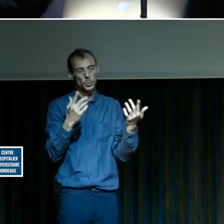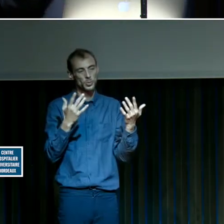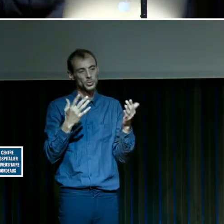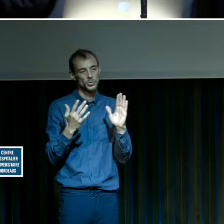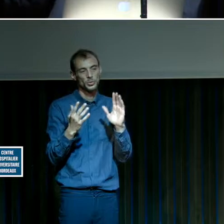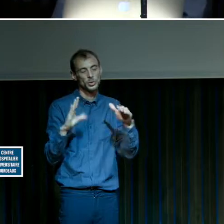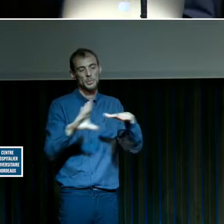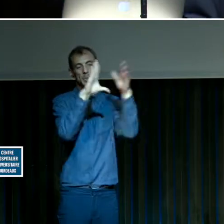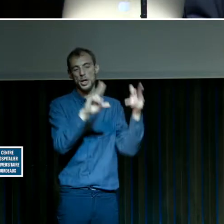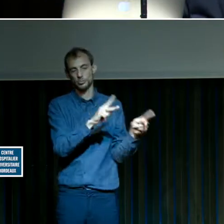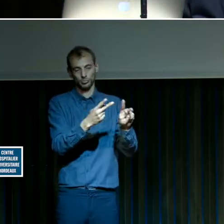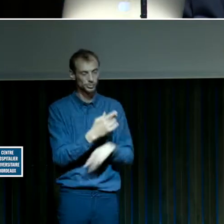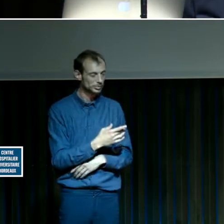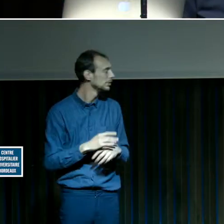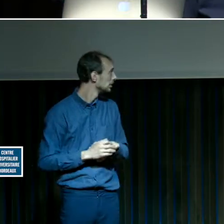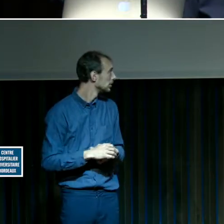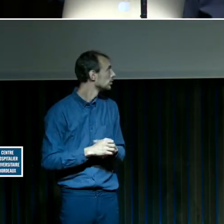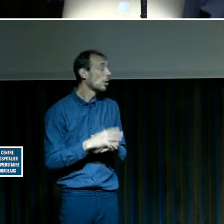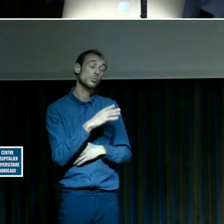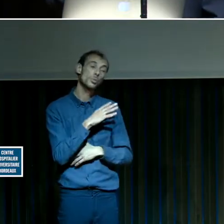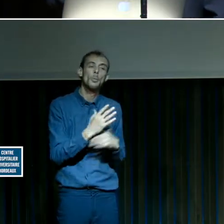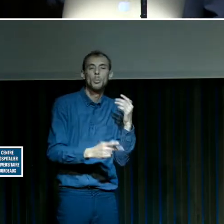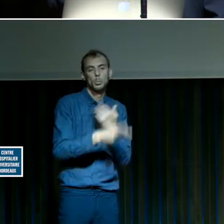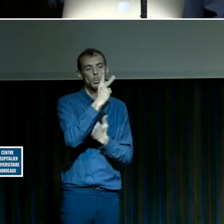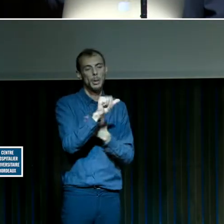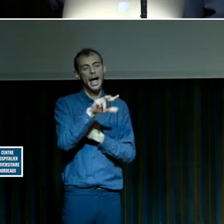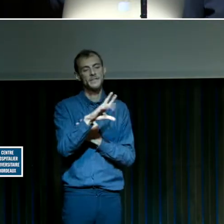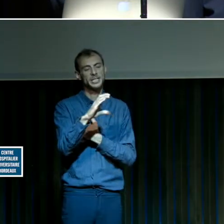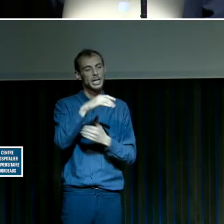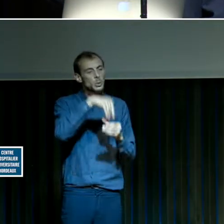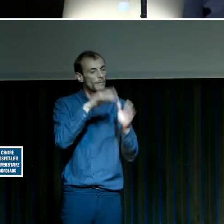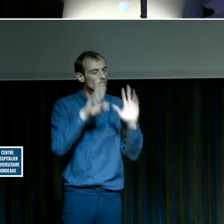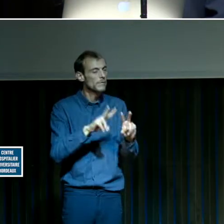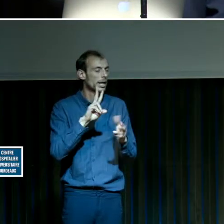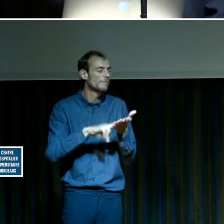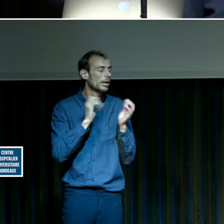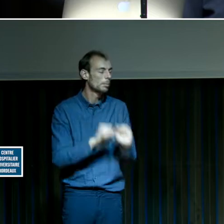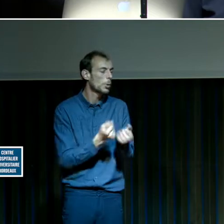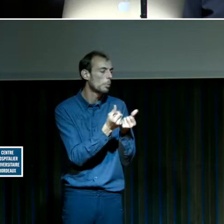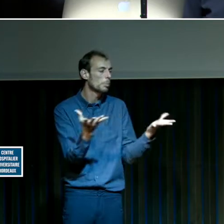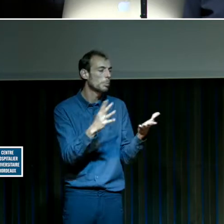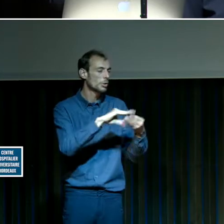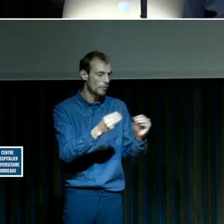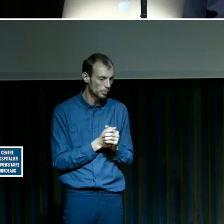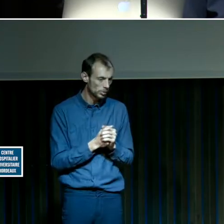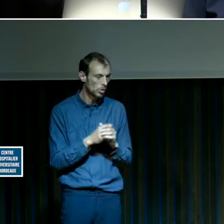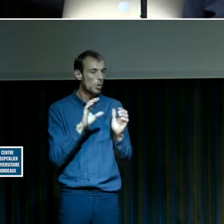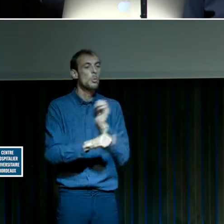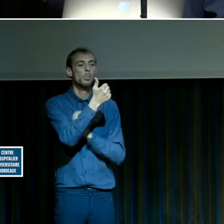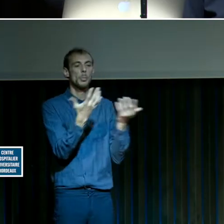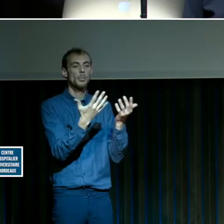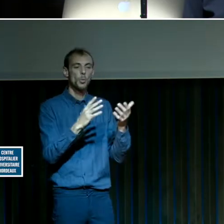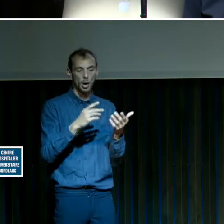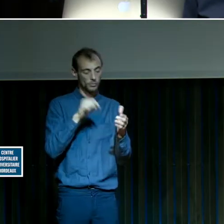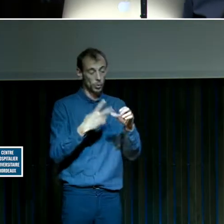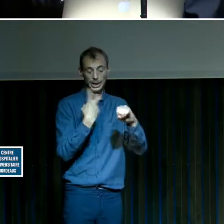sortes, vous l'avez dit. Le premier, le plus fréquent, c'est quand un caillot se bouche. Et le cerveau, pour fonctionner, il a besoin d'être irrigué en permanence